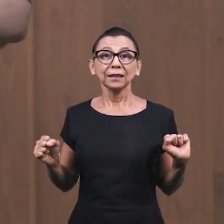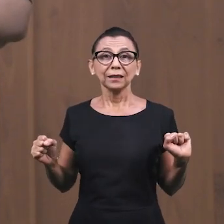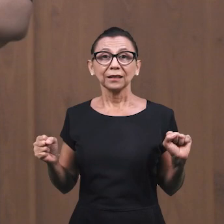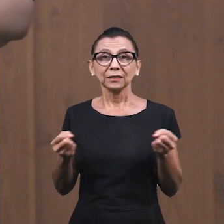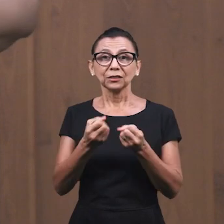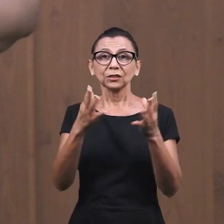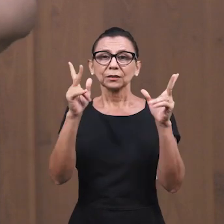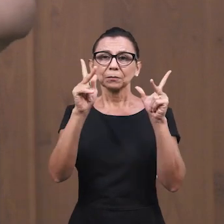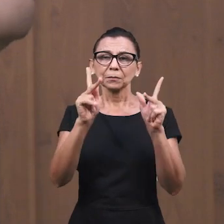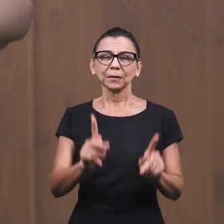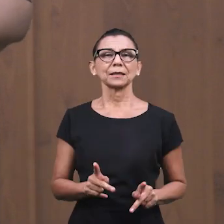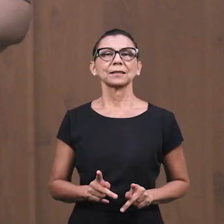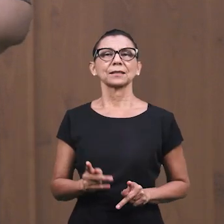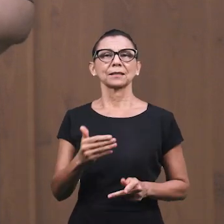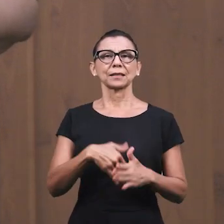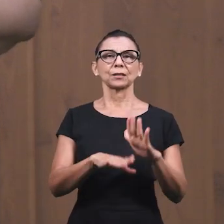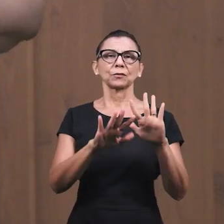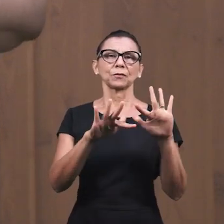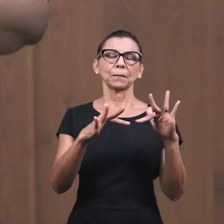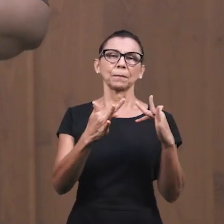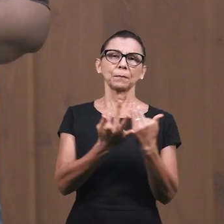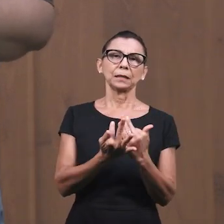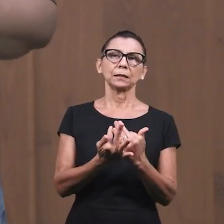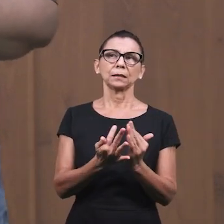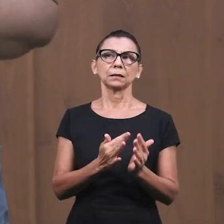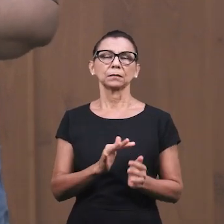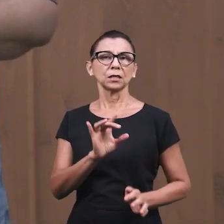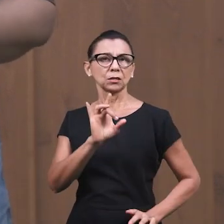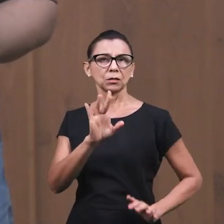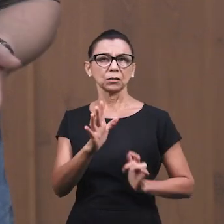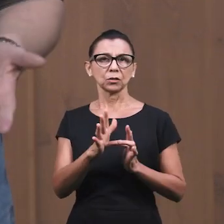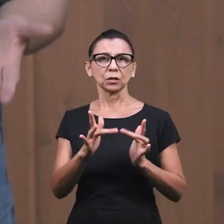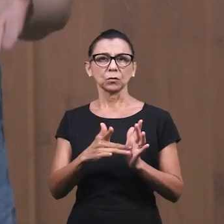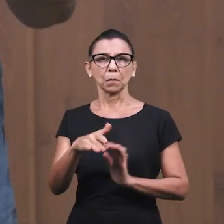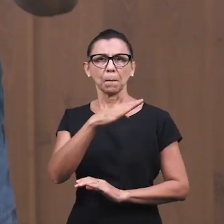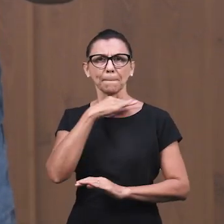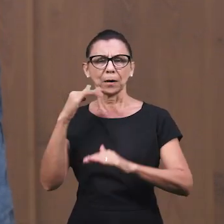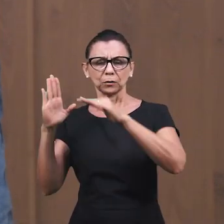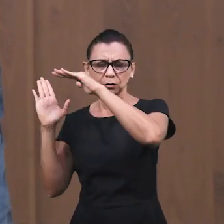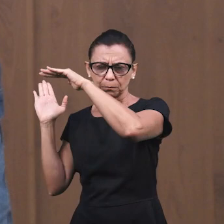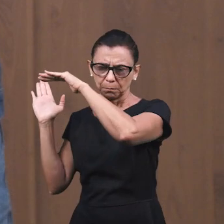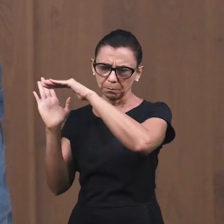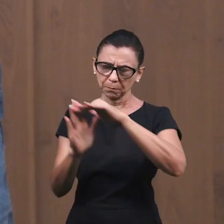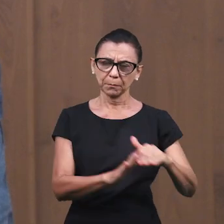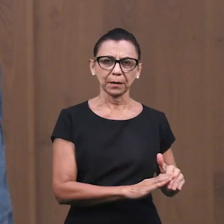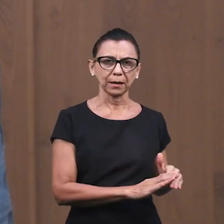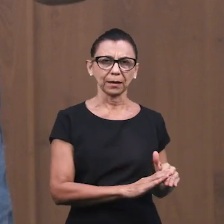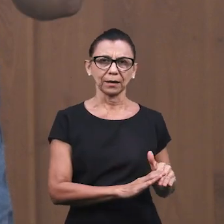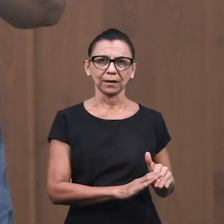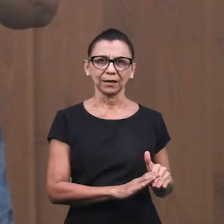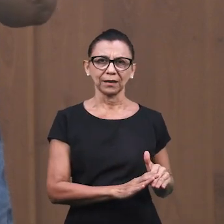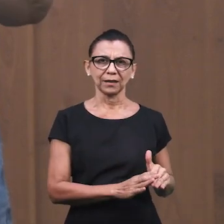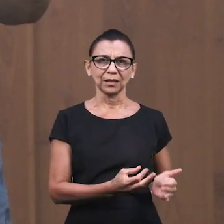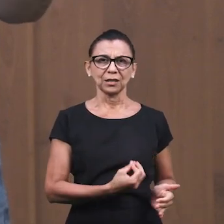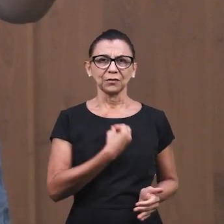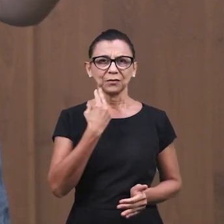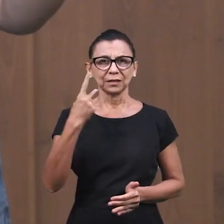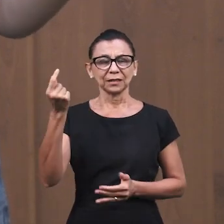et apporter paix dans votre maison. Seulement Jésus peut vous enlever de la mort et donner la vie